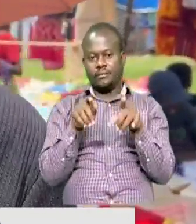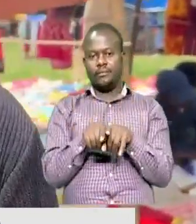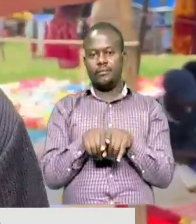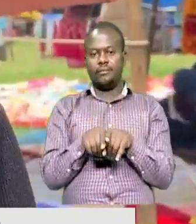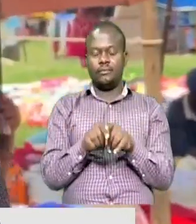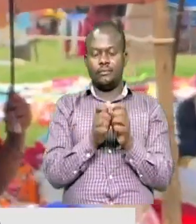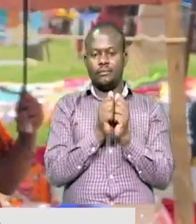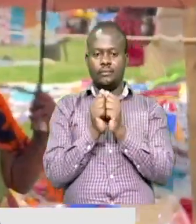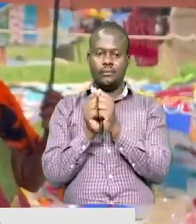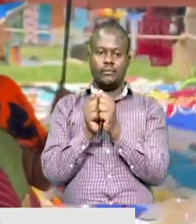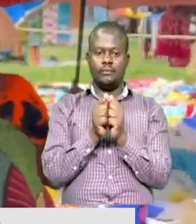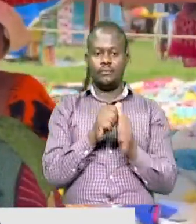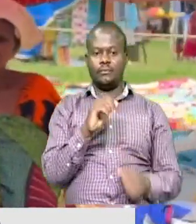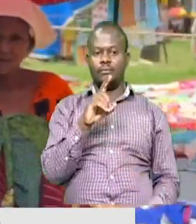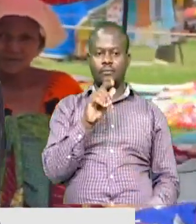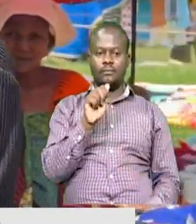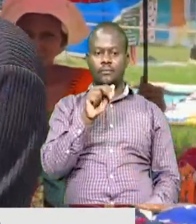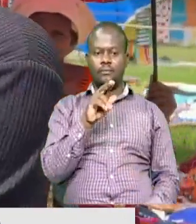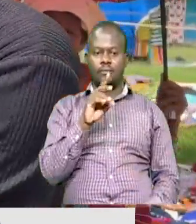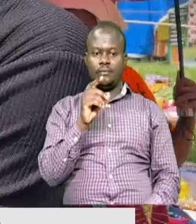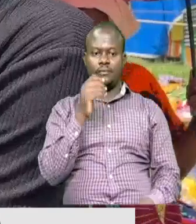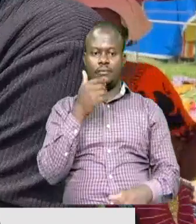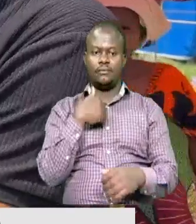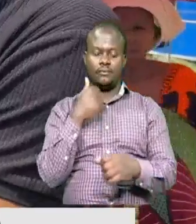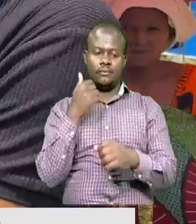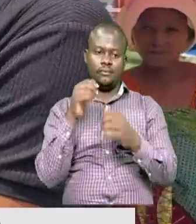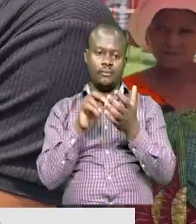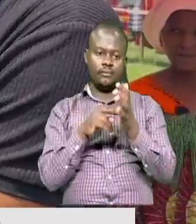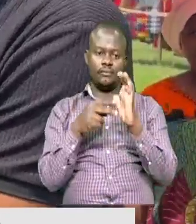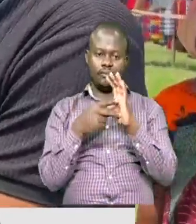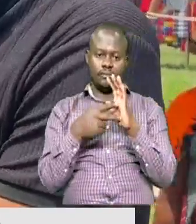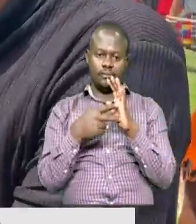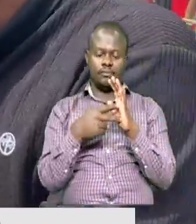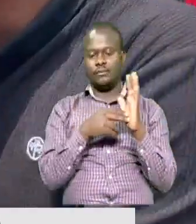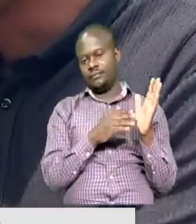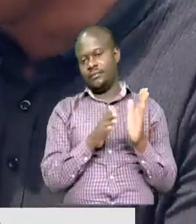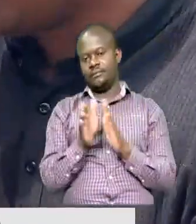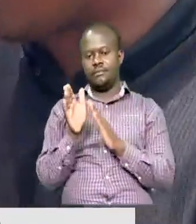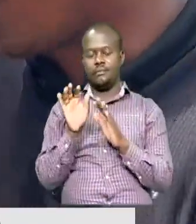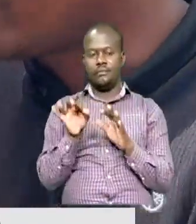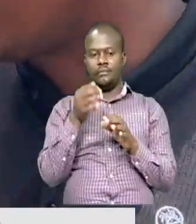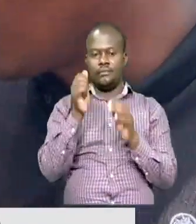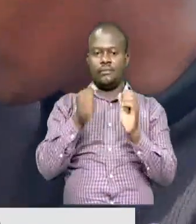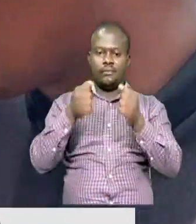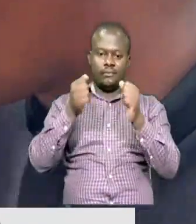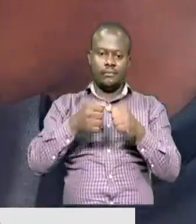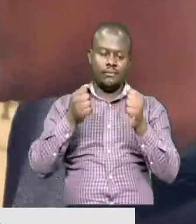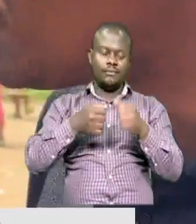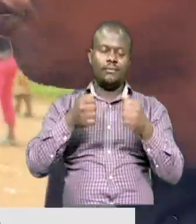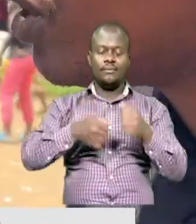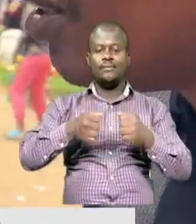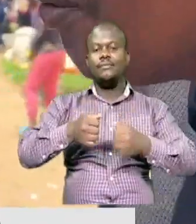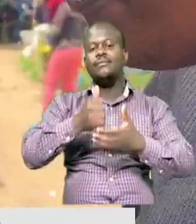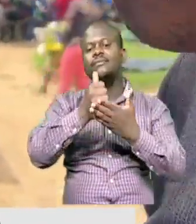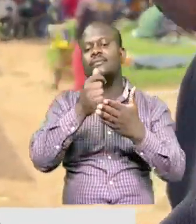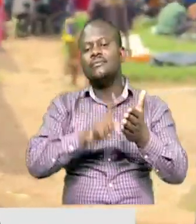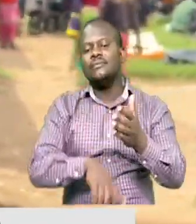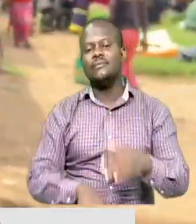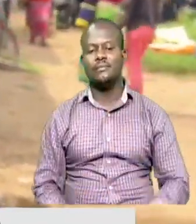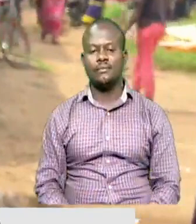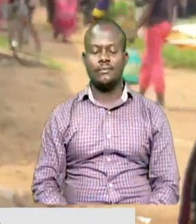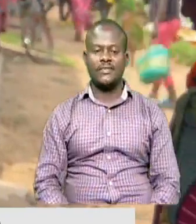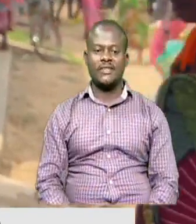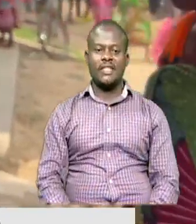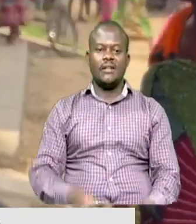kumwe n'umusore bita Claude n'umusore ufite umushinga wo gutunganya isombe Claude uyu mushinga ukumara iki ubundi uyu